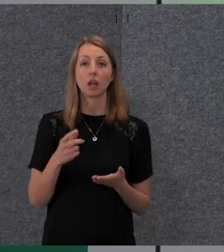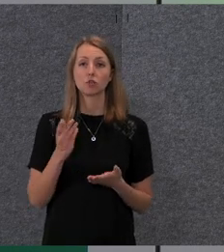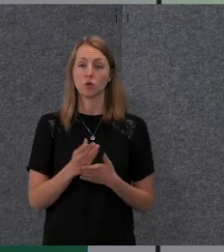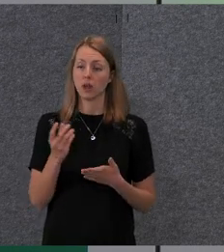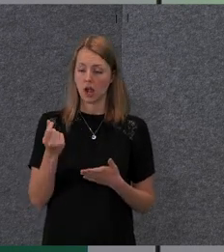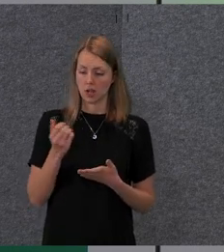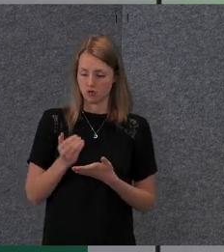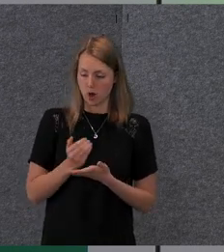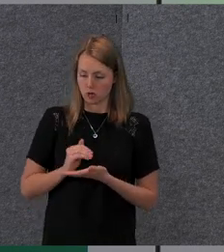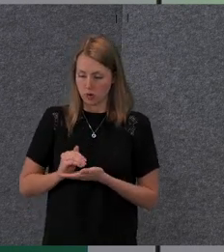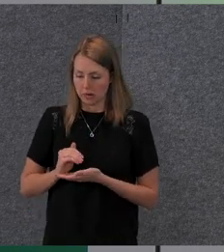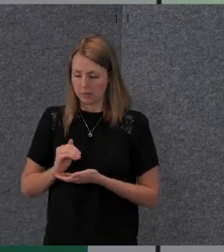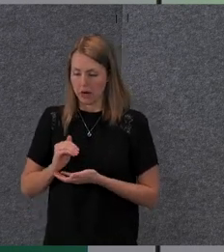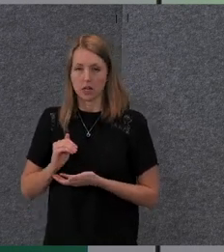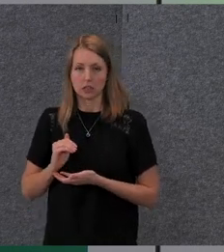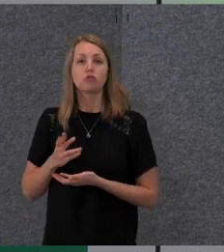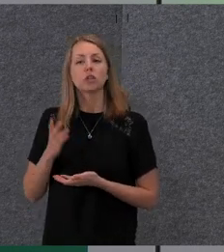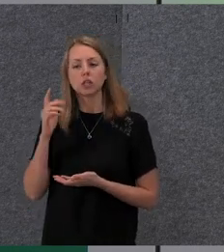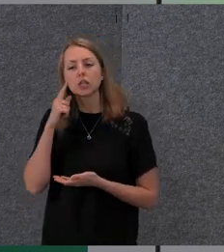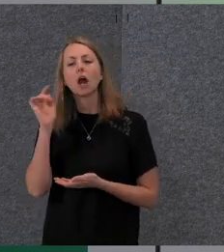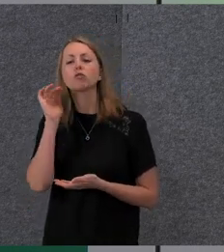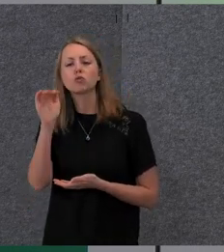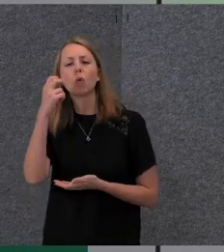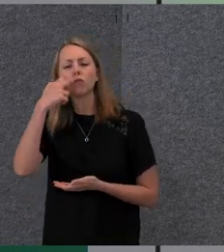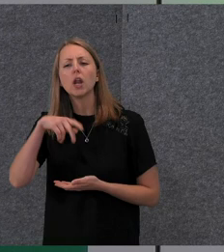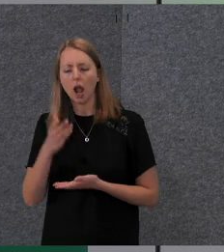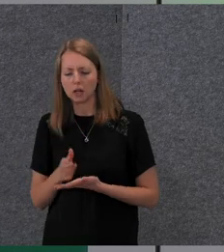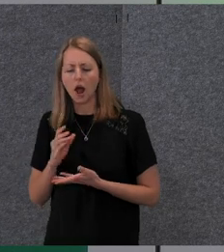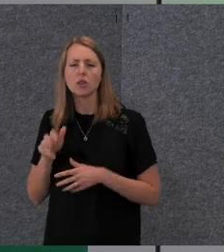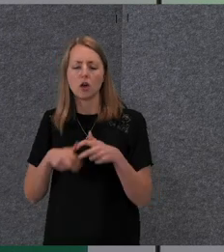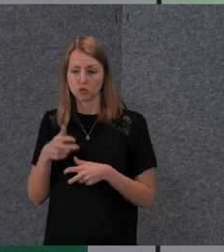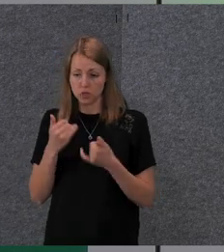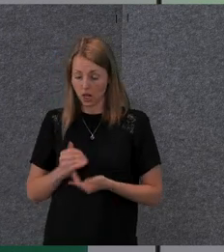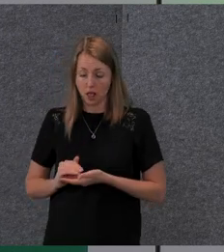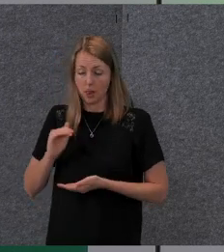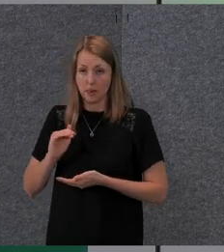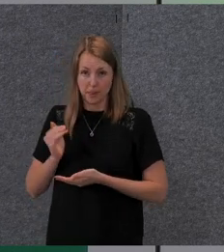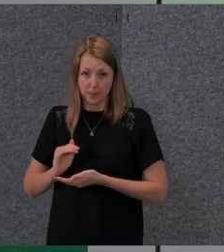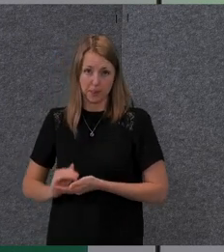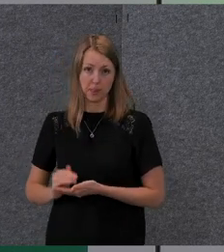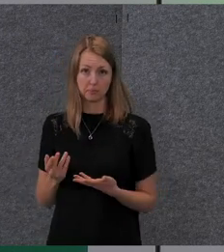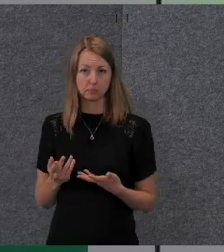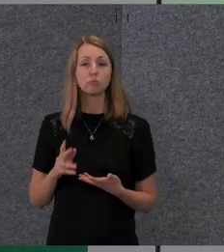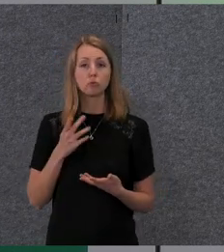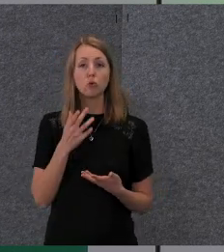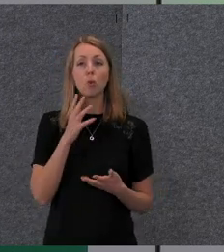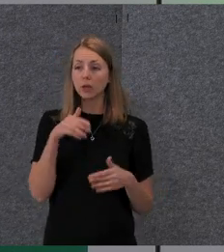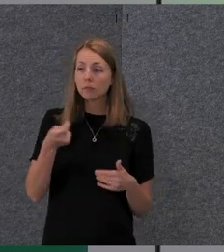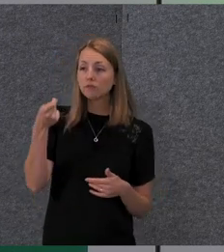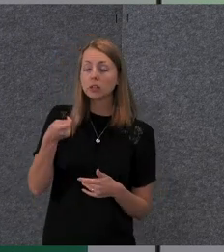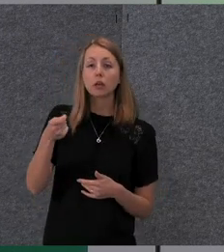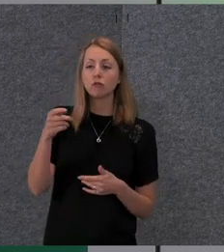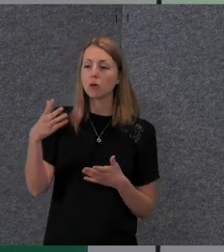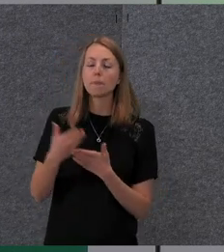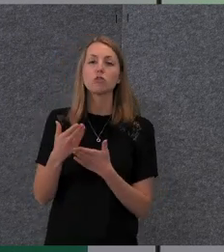das Alter verbrauchen muss, würde den Wert einer Versicherung für Einnahmeausfälle schätzen, so wie es